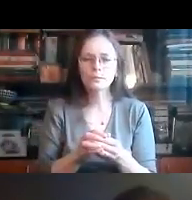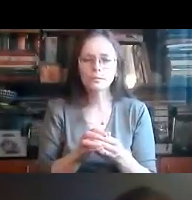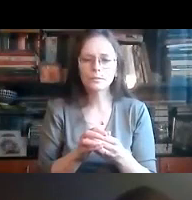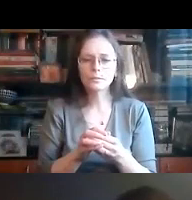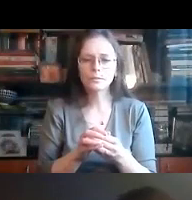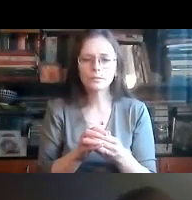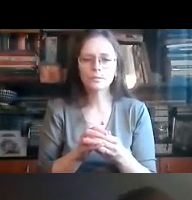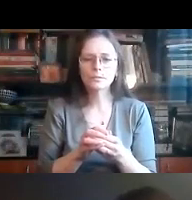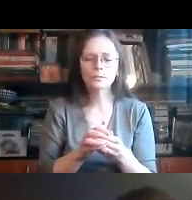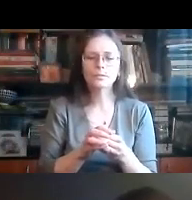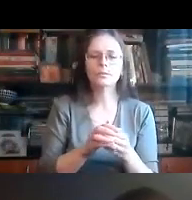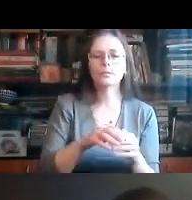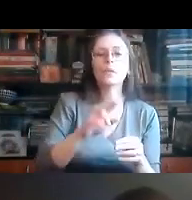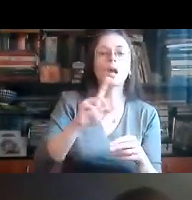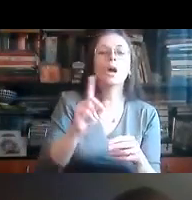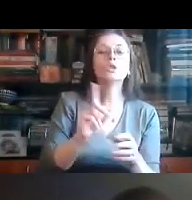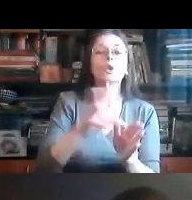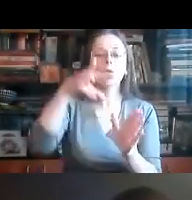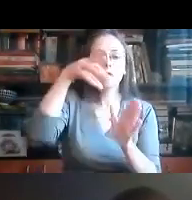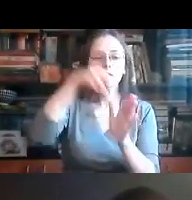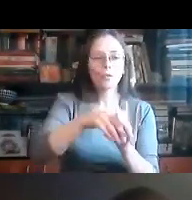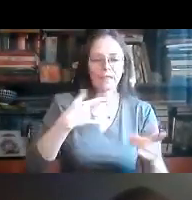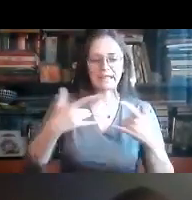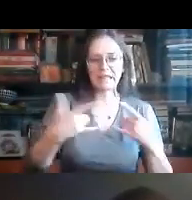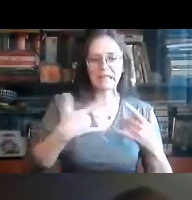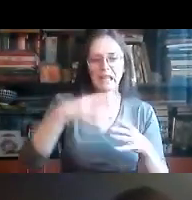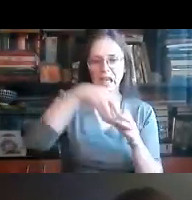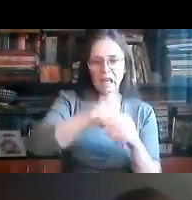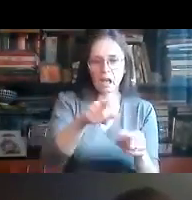что прекратилось. Это репетиции